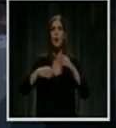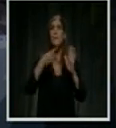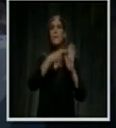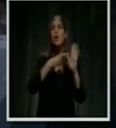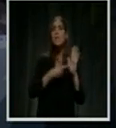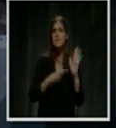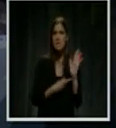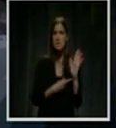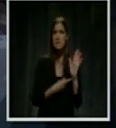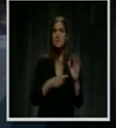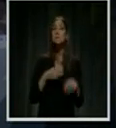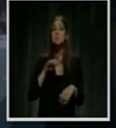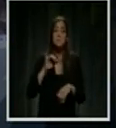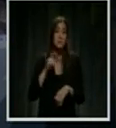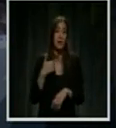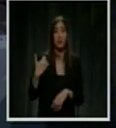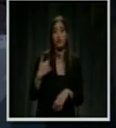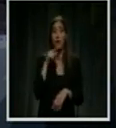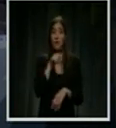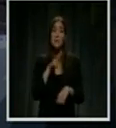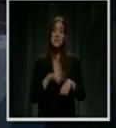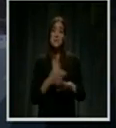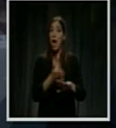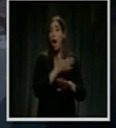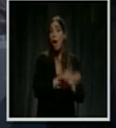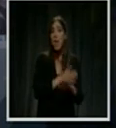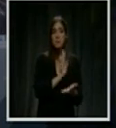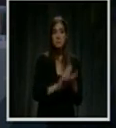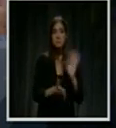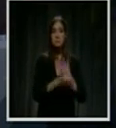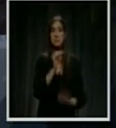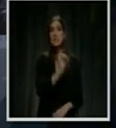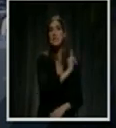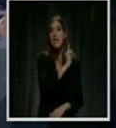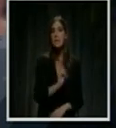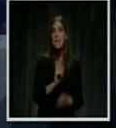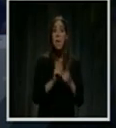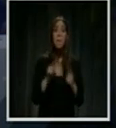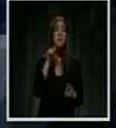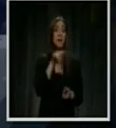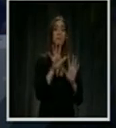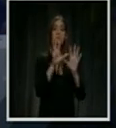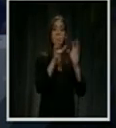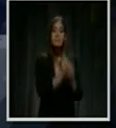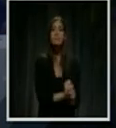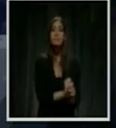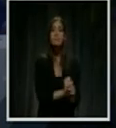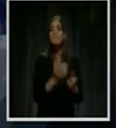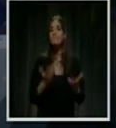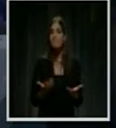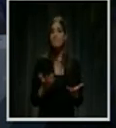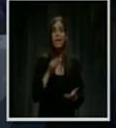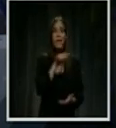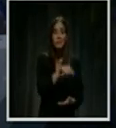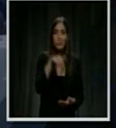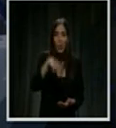Setaw naħħewhom, setaw bidluhom u baqgħu ma messewhomx. Nuk li jiġillum jgħidilna li se jagħmel ħaġa jew se jagħmel